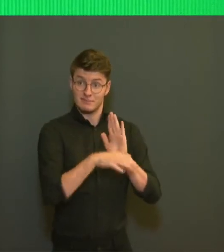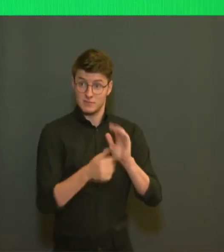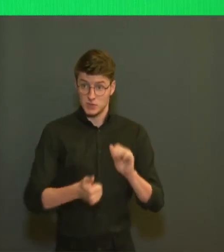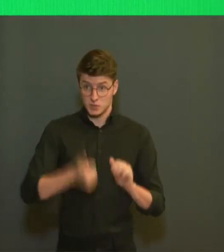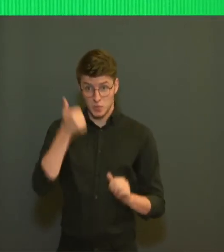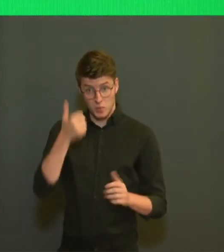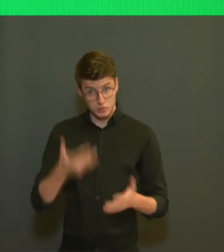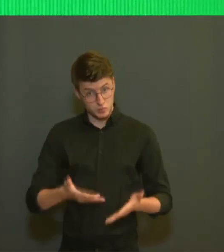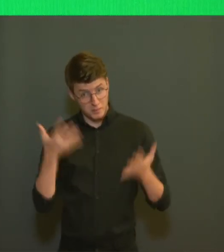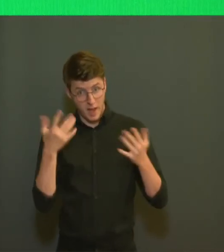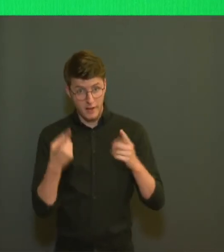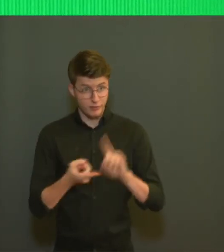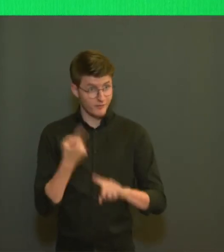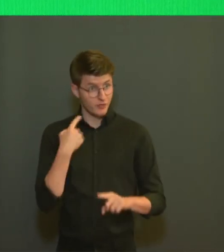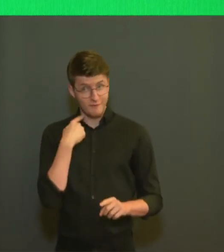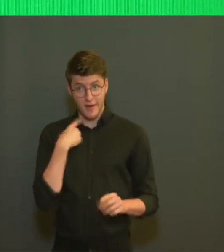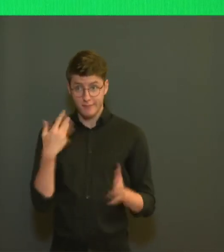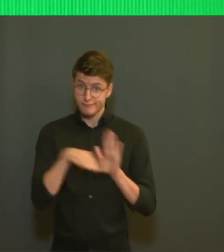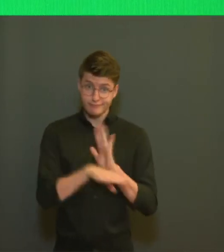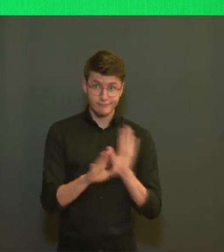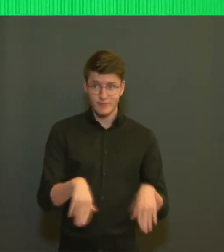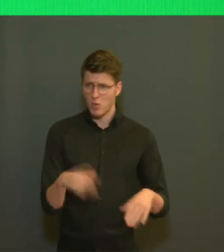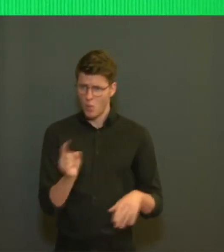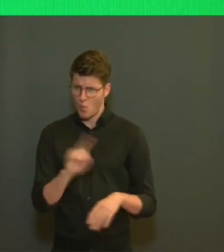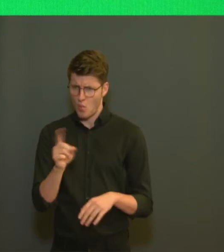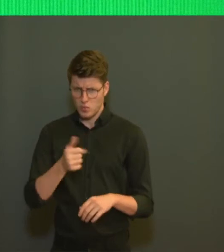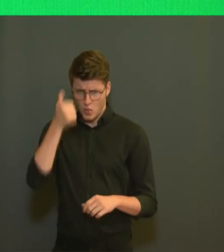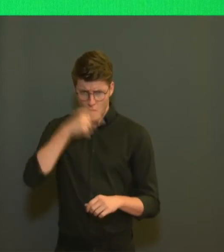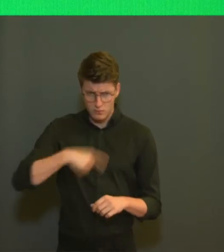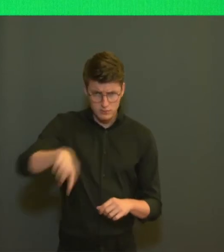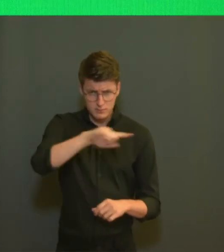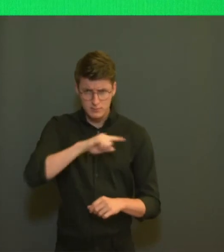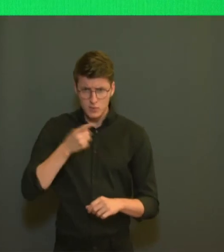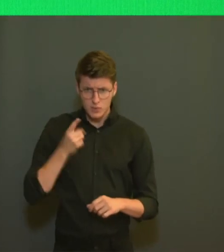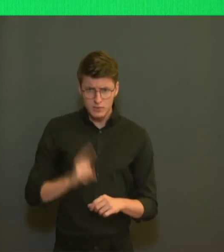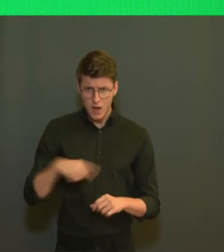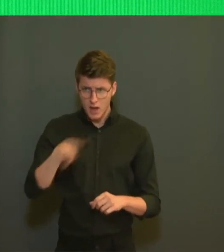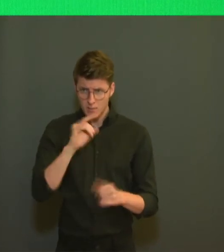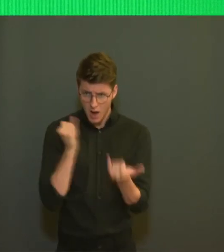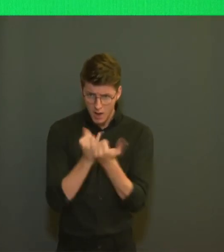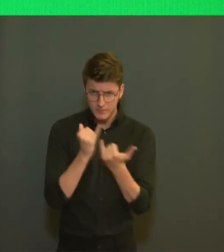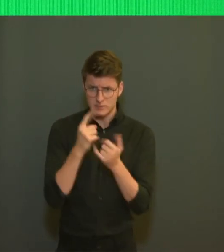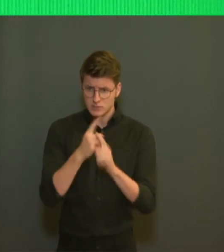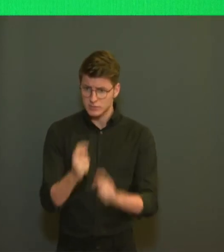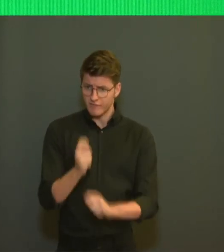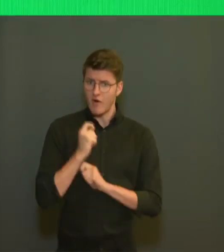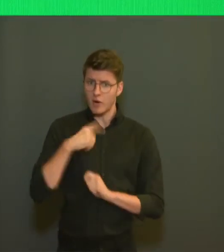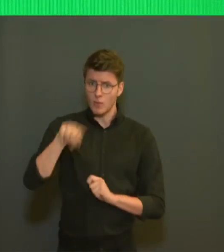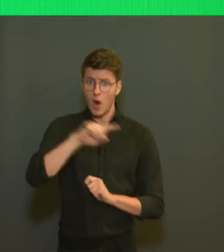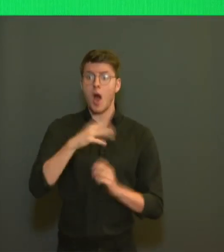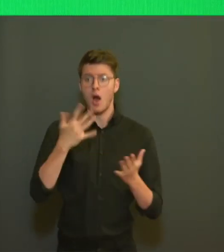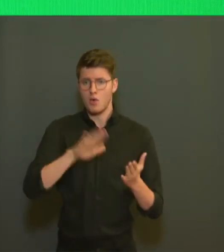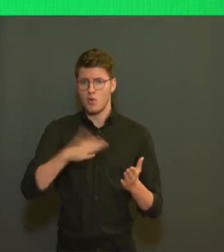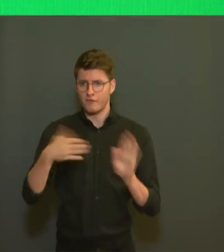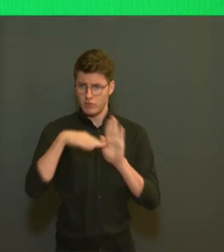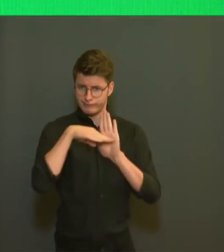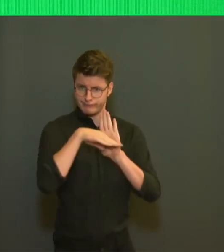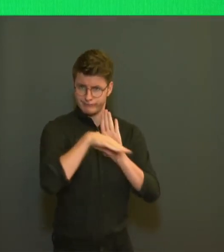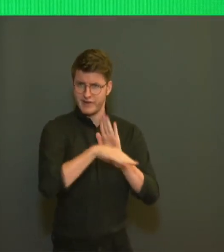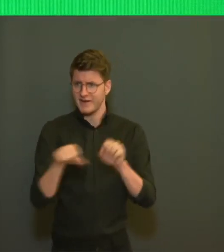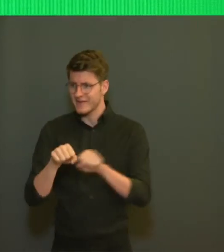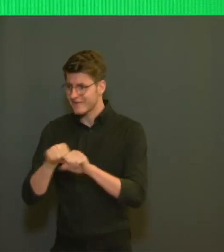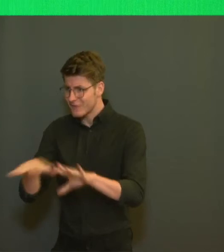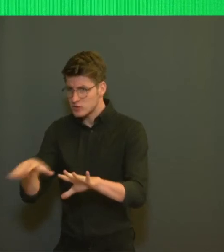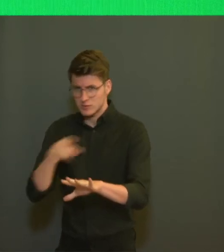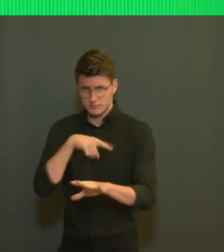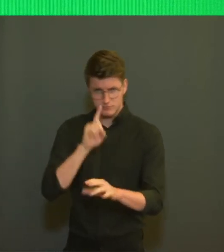van ons gedrag. Het toont aan dat we onze verantwoordelijkheid opnemen en ons gedrag aanpassen aan het virus. We